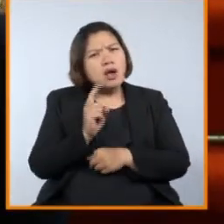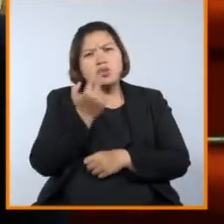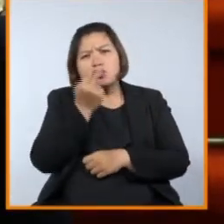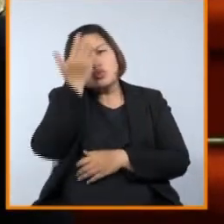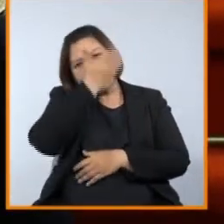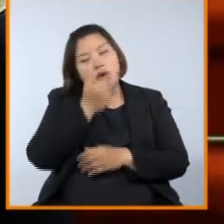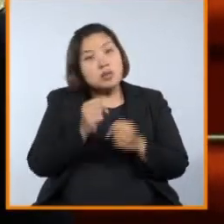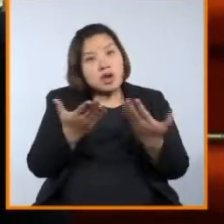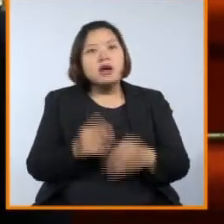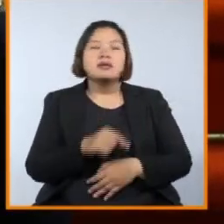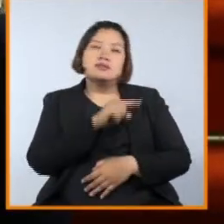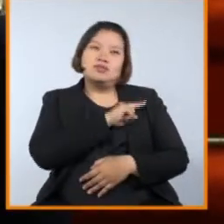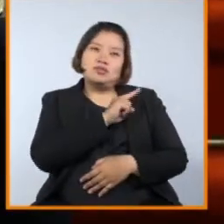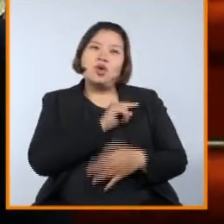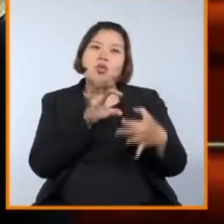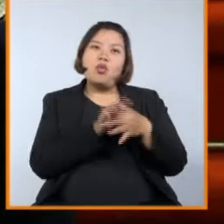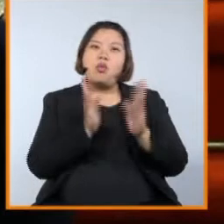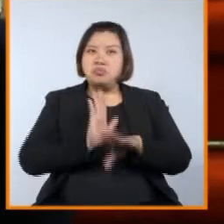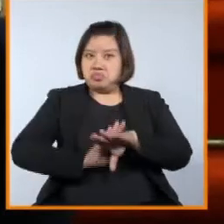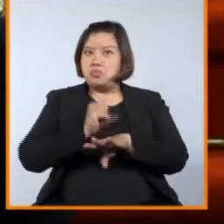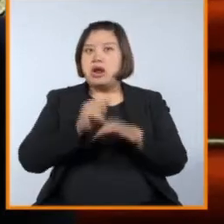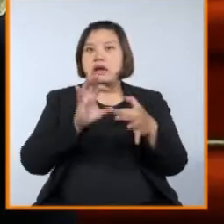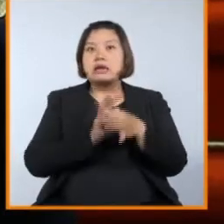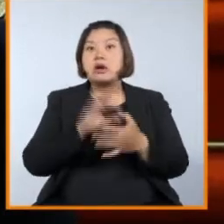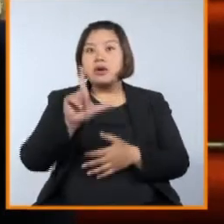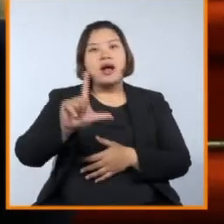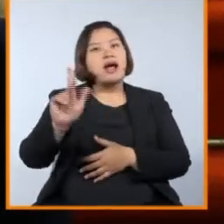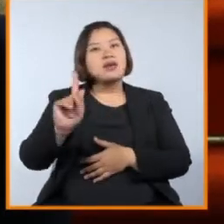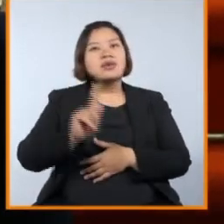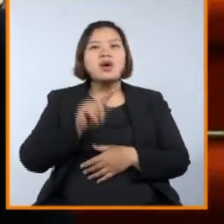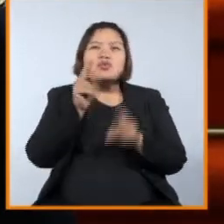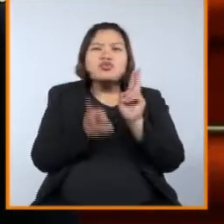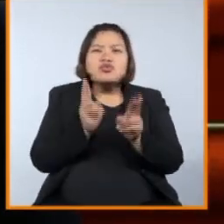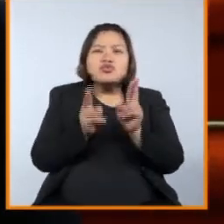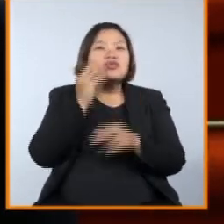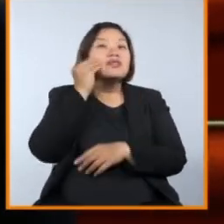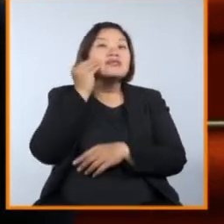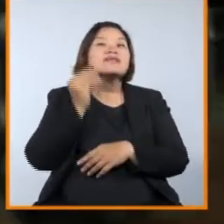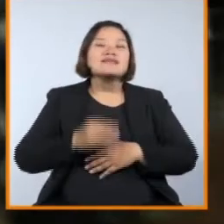มอยู่กับผู้ผลิตสติกเกอร์ไลน์นะครับจะให้คำตอบกับเราครับ